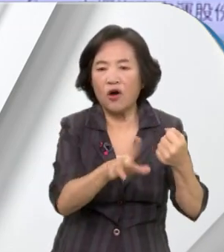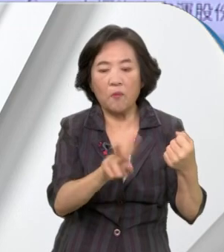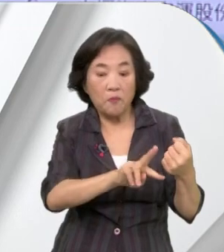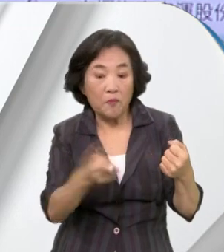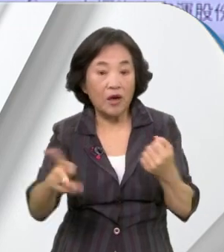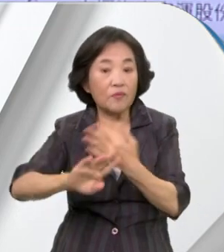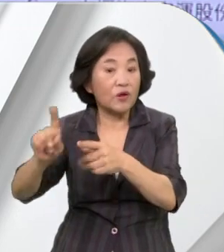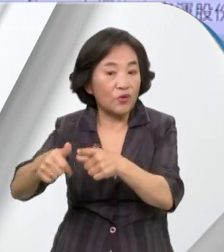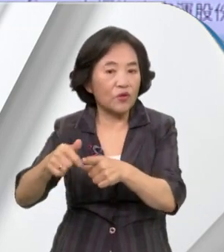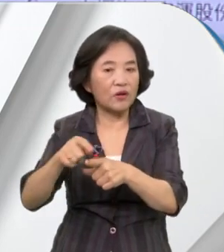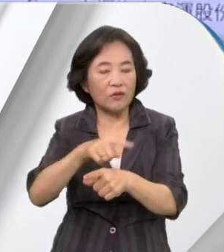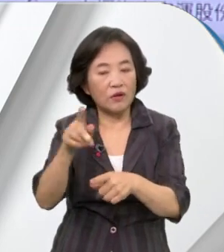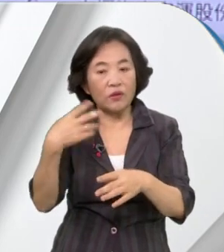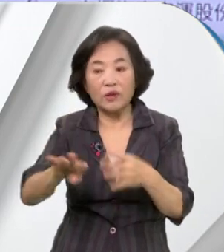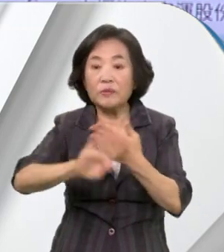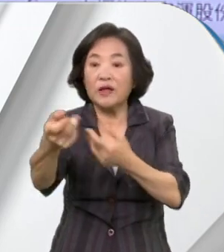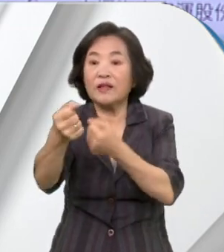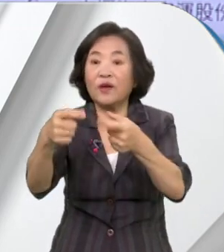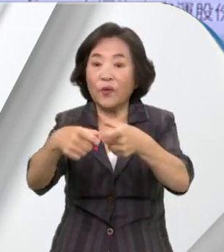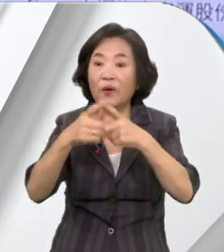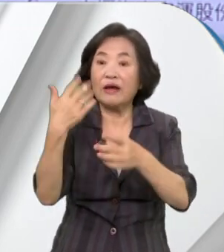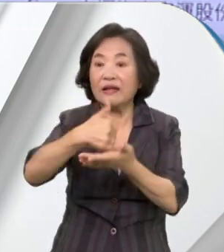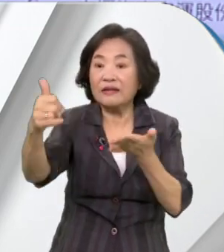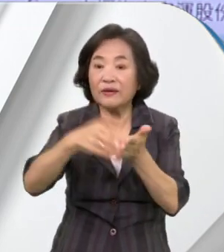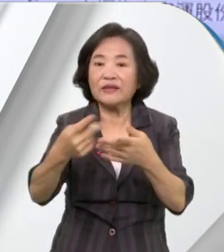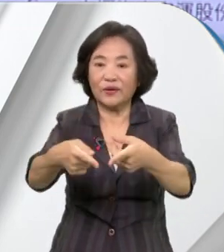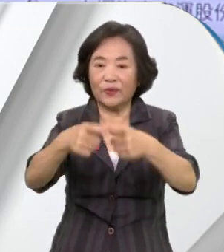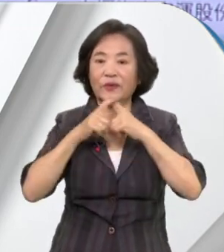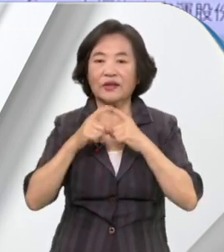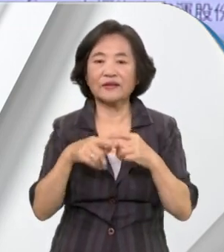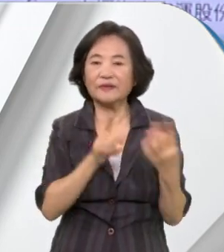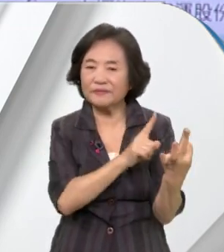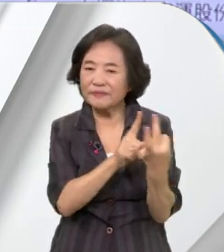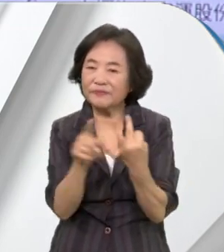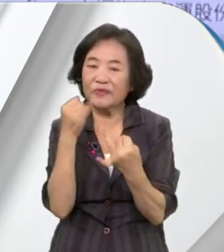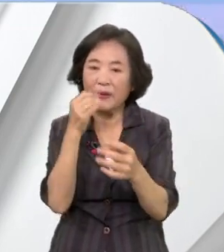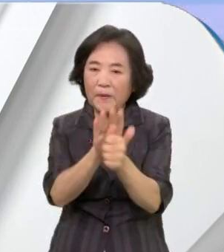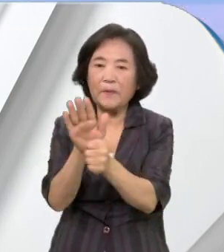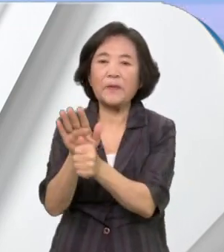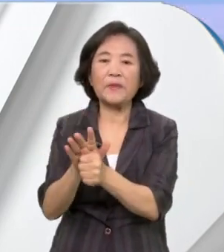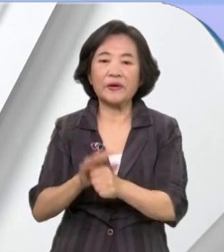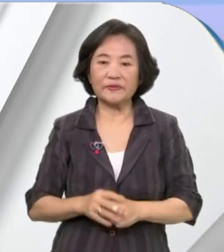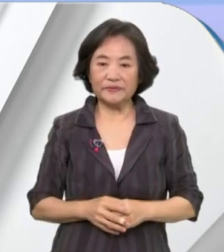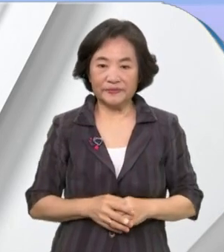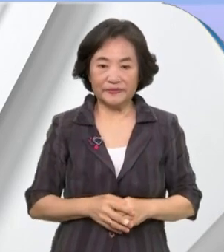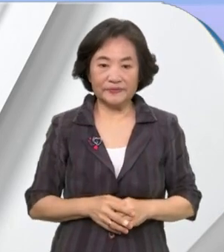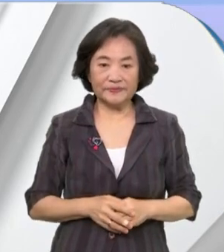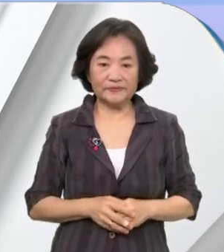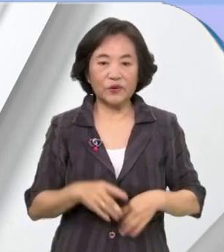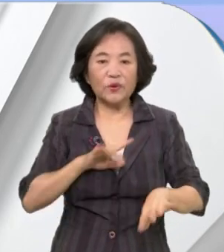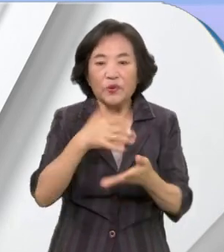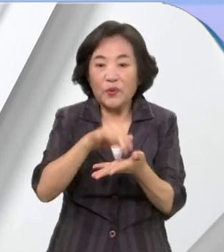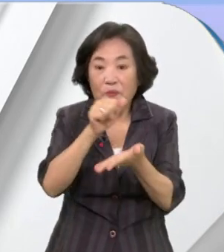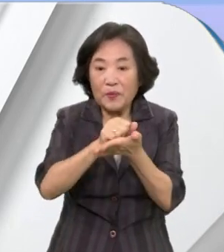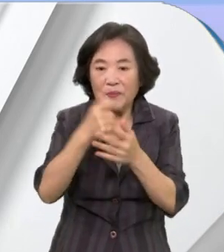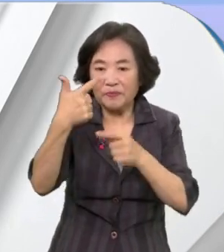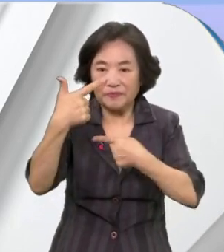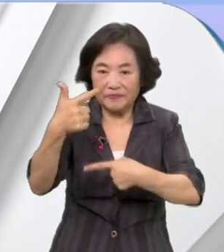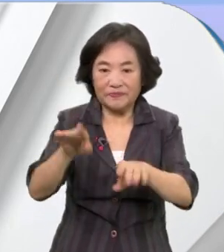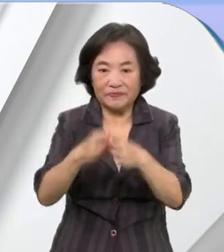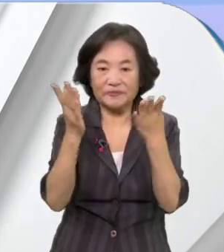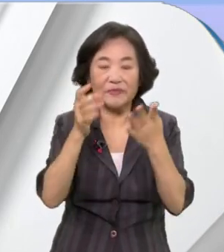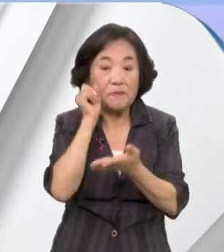道其他的司机的回流也好，能够对业界来提供一些帮助。 我们总计呢，从6月1日开始，